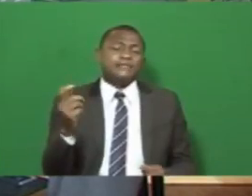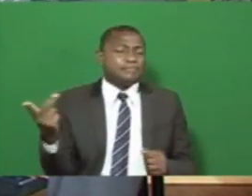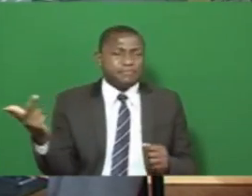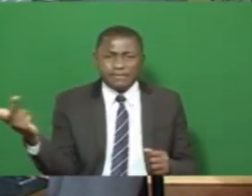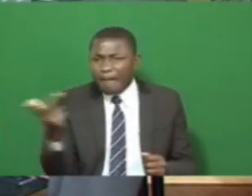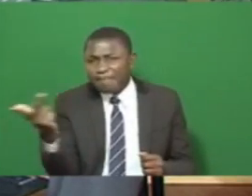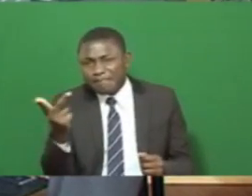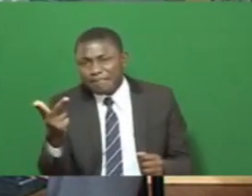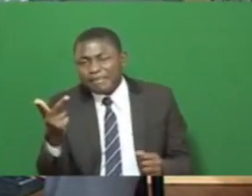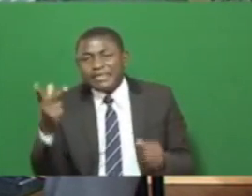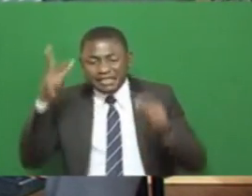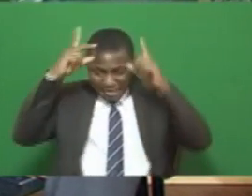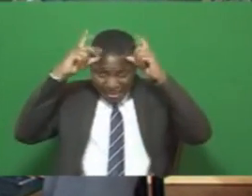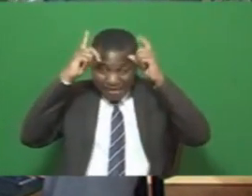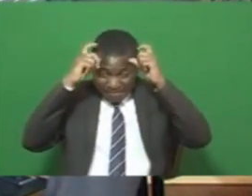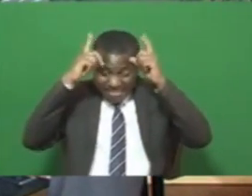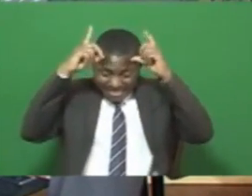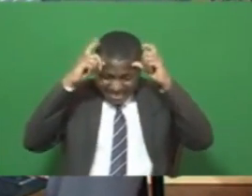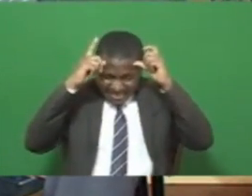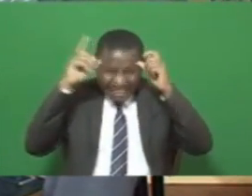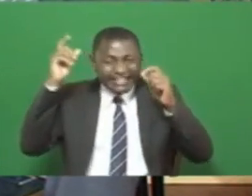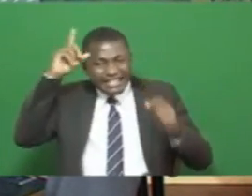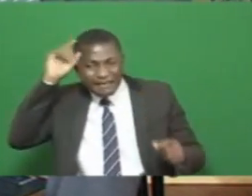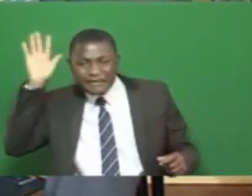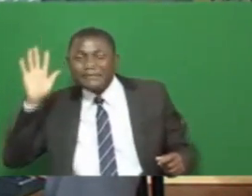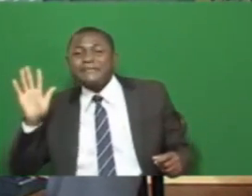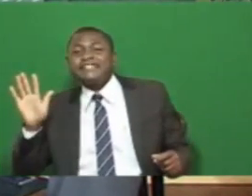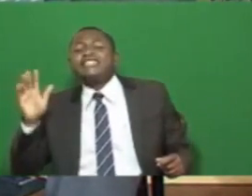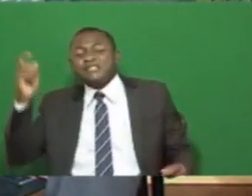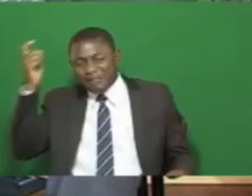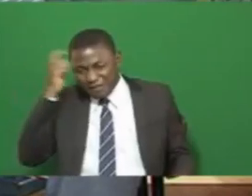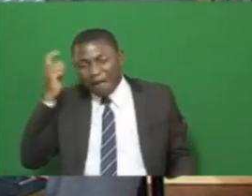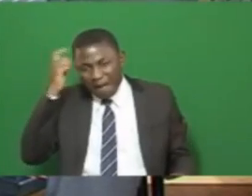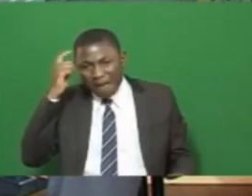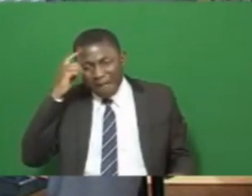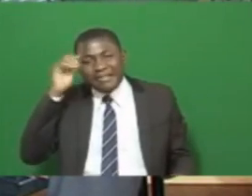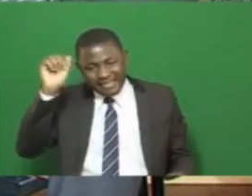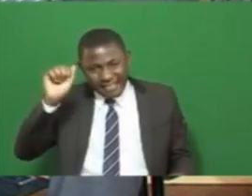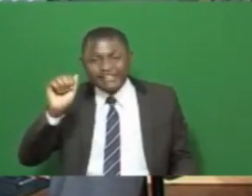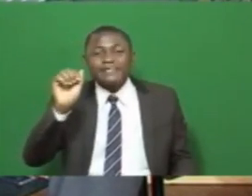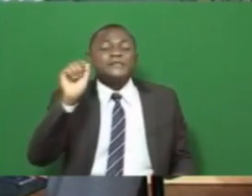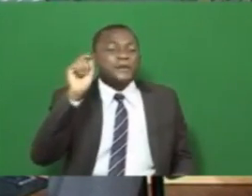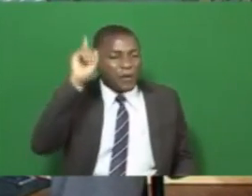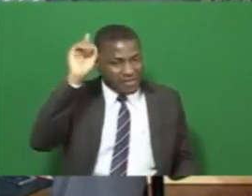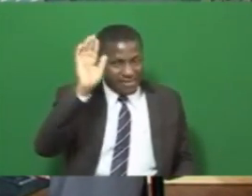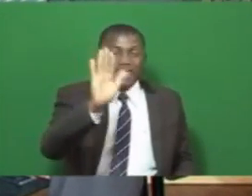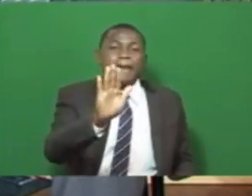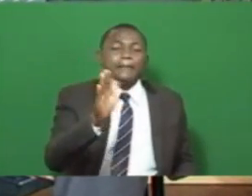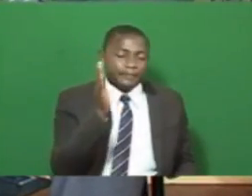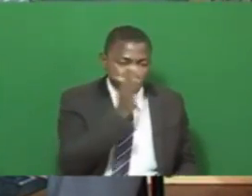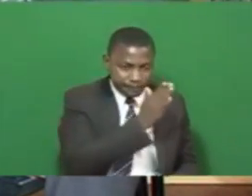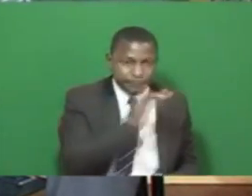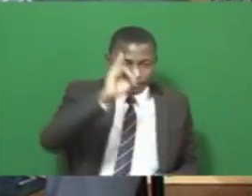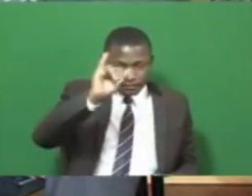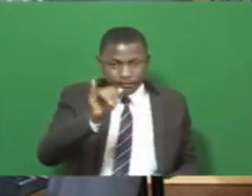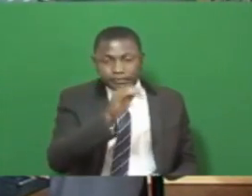level yemadhimoni. Aiwa. Ndopari kungoni. Izvo zvavaudze because vanhu tozviziva. Vaitobveko kakudai. Mabati tierenge